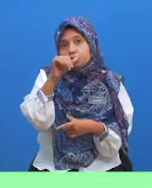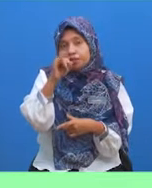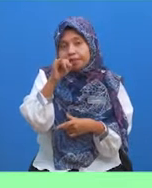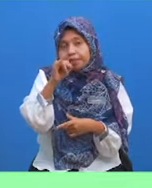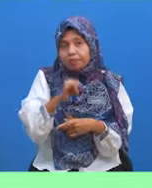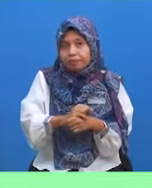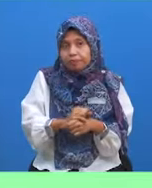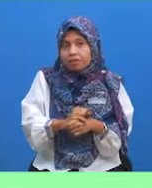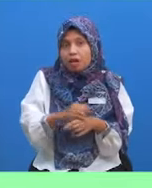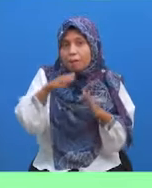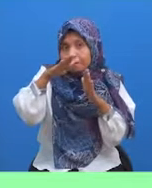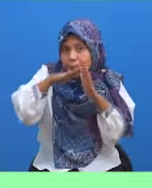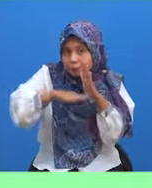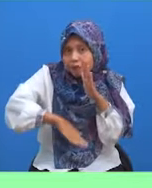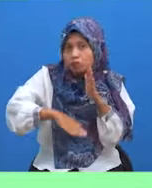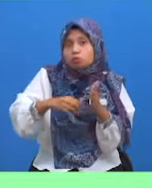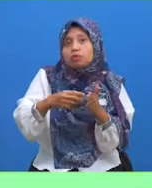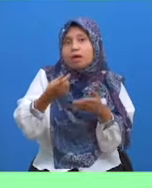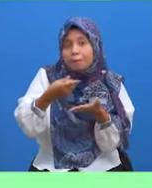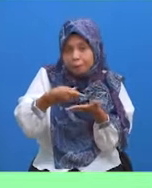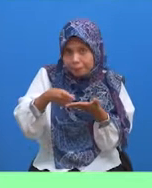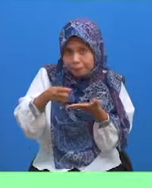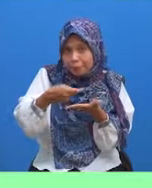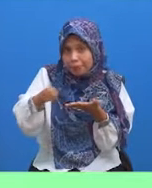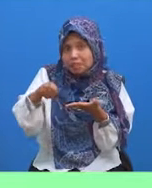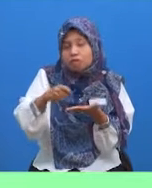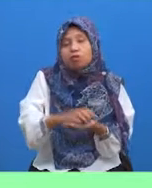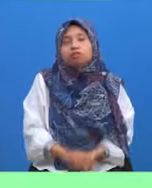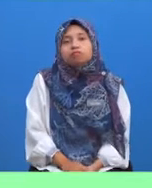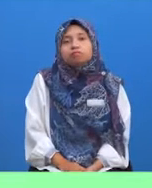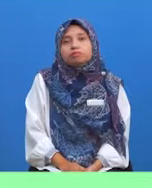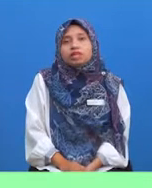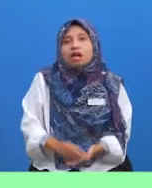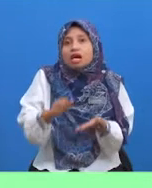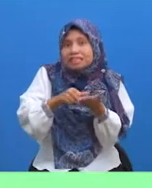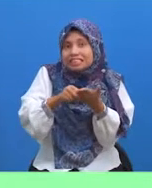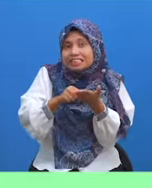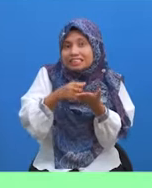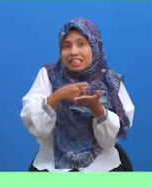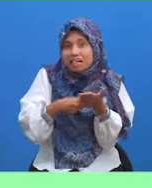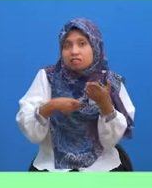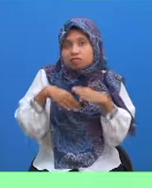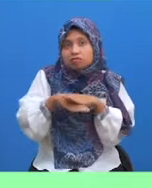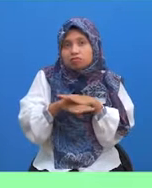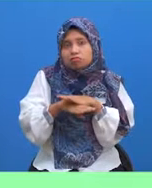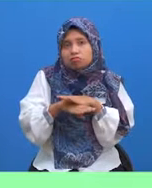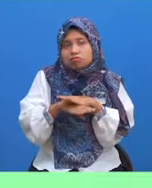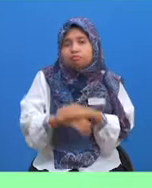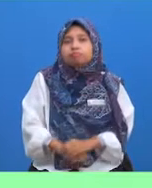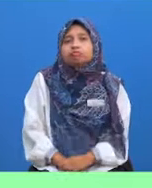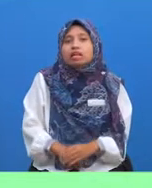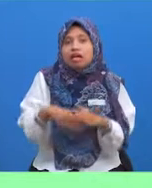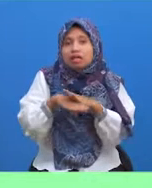Azali yaitu penurunan penawaran yang ketiga desain harga dalam situasi ini